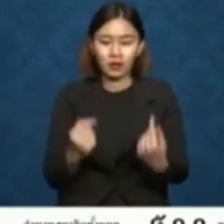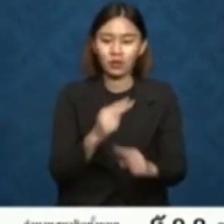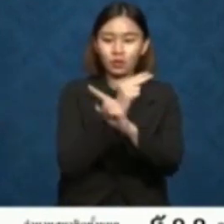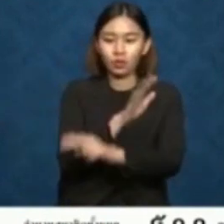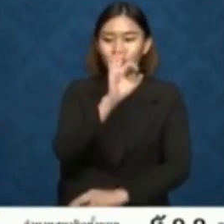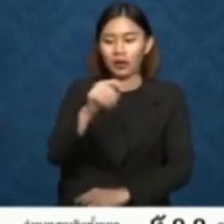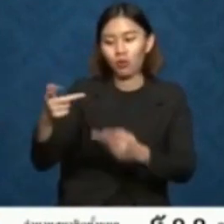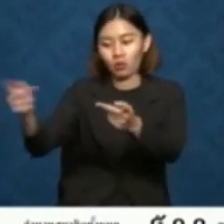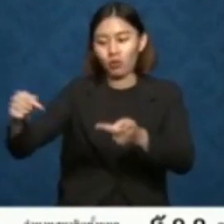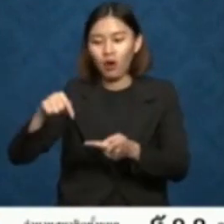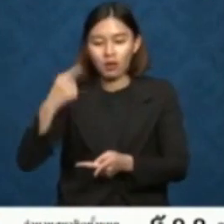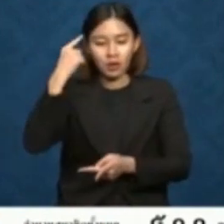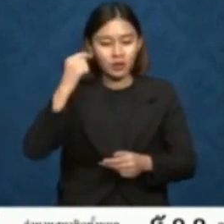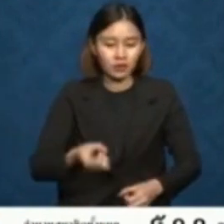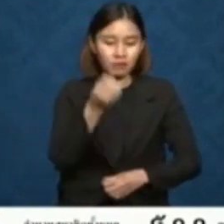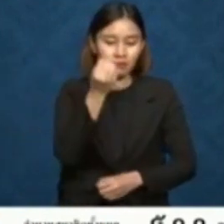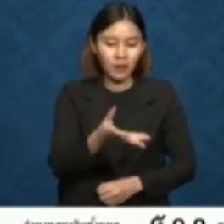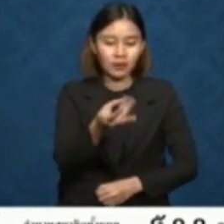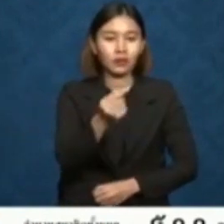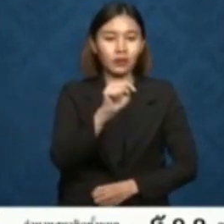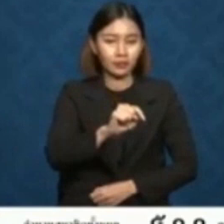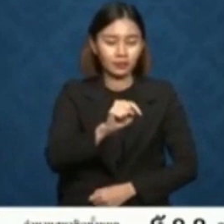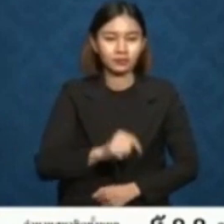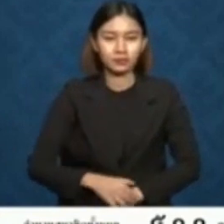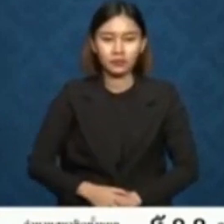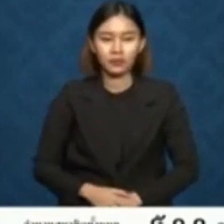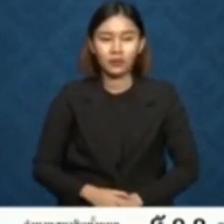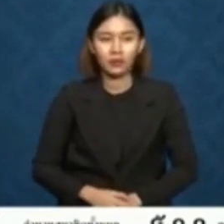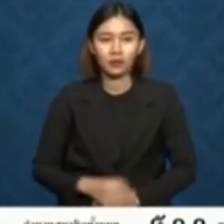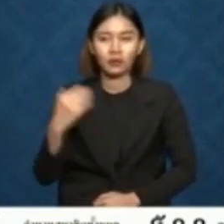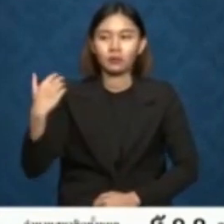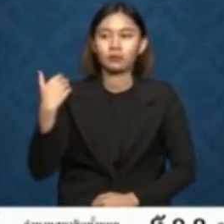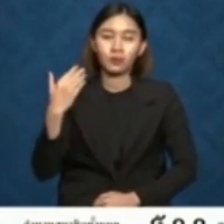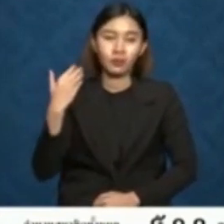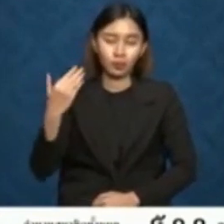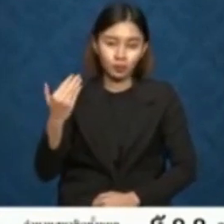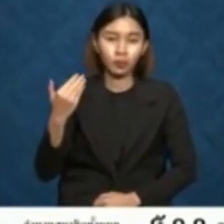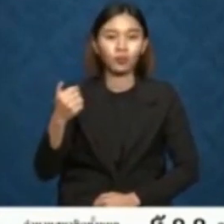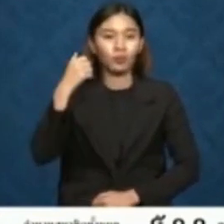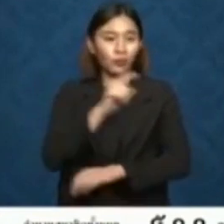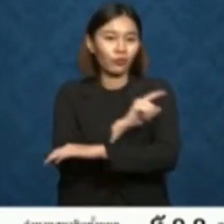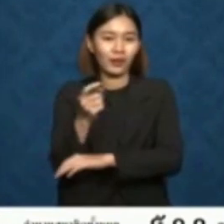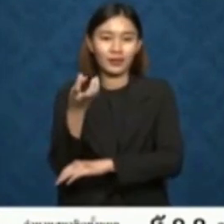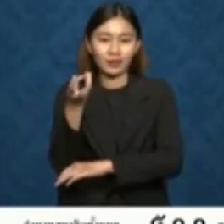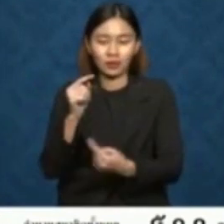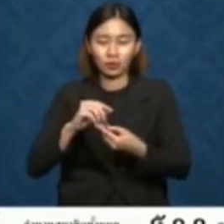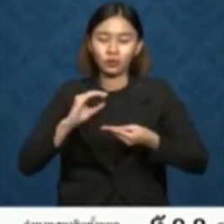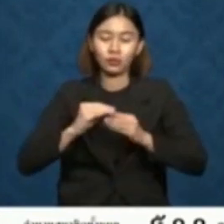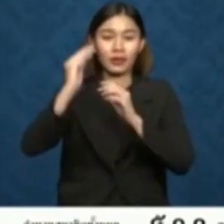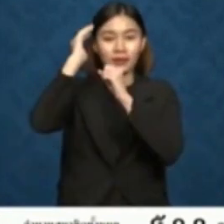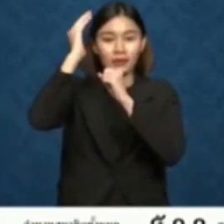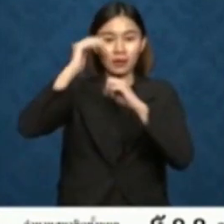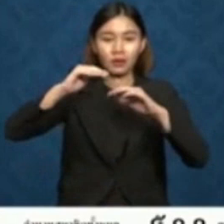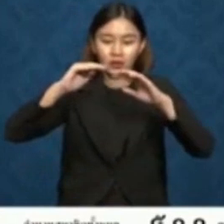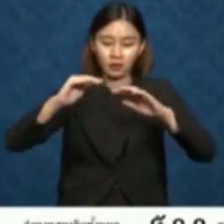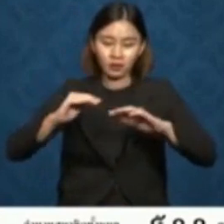าณถึง9เท่าของเกาะเสม็ดจะมีปริมาณมากขนาดไหนครับพอเหตุการณ์ผ่านมาไม่กี่วันครับตัวเลขที่มี